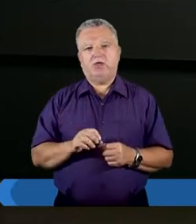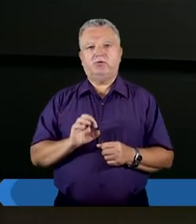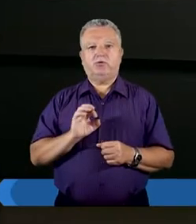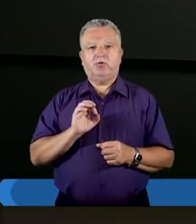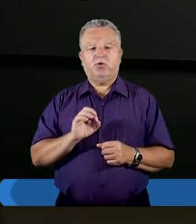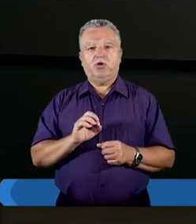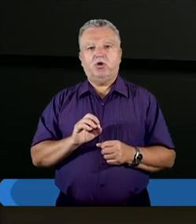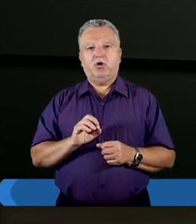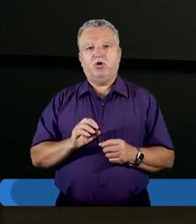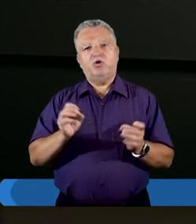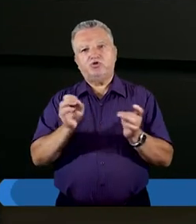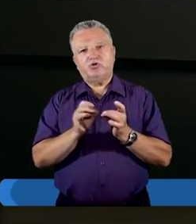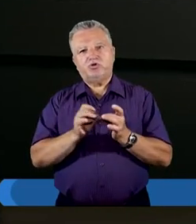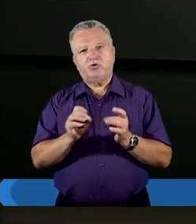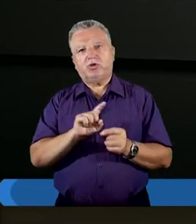tutaj relacjach.